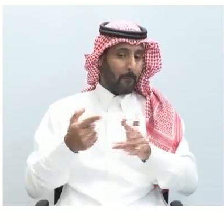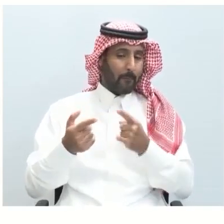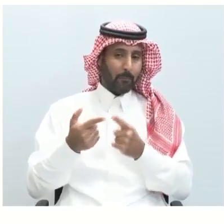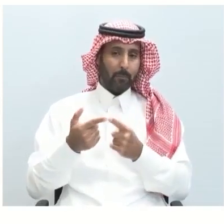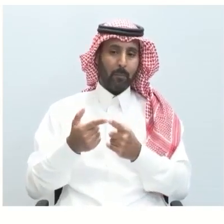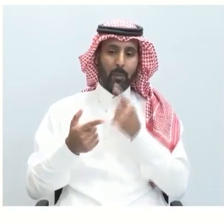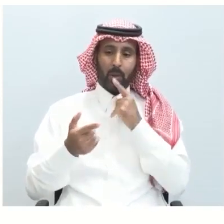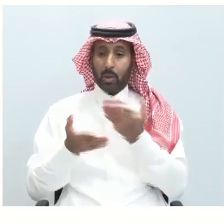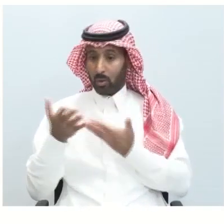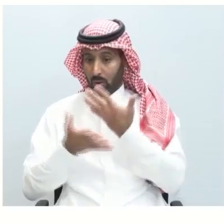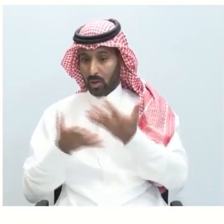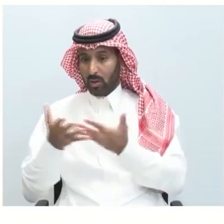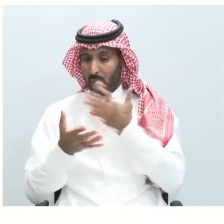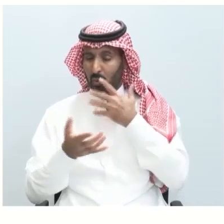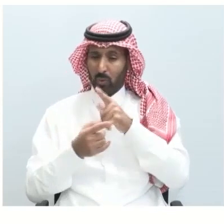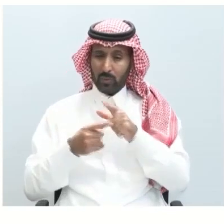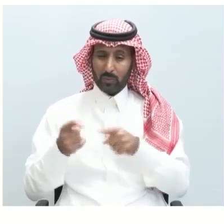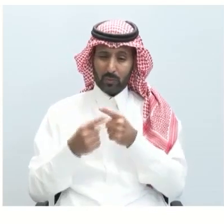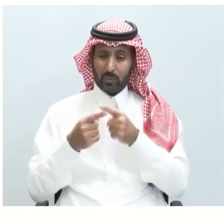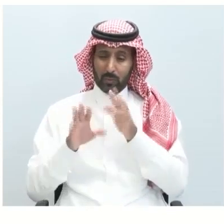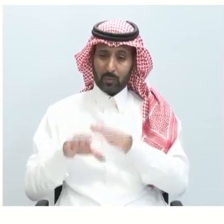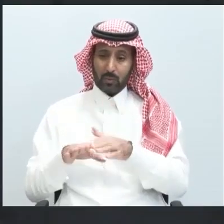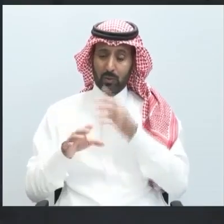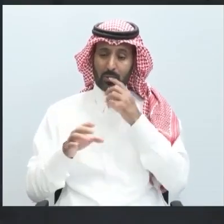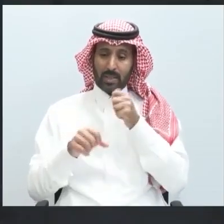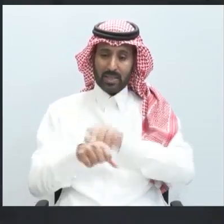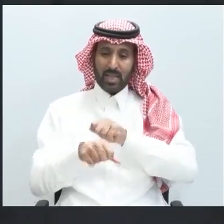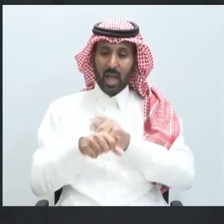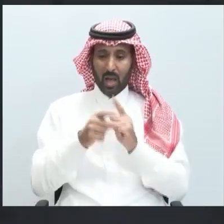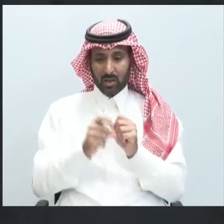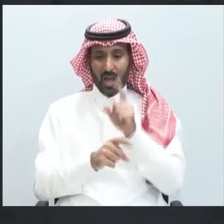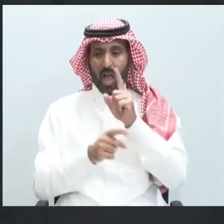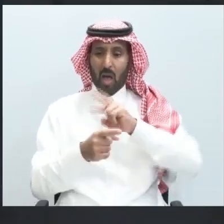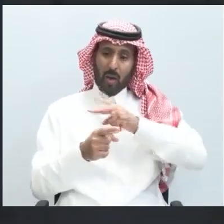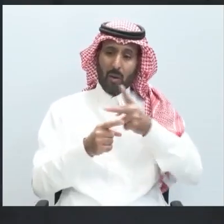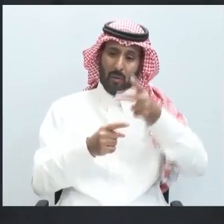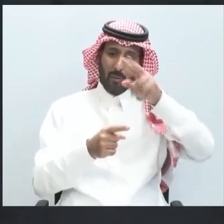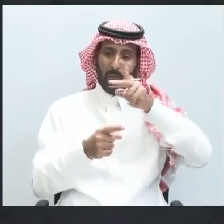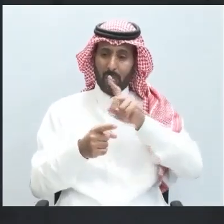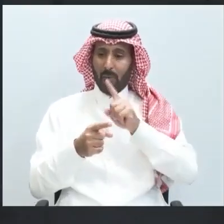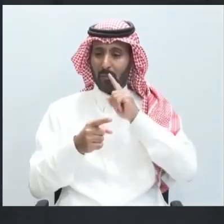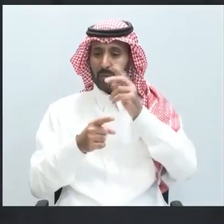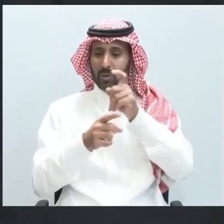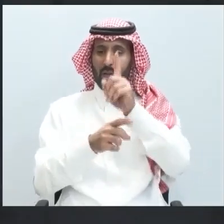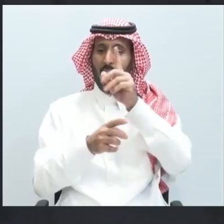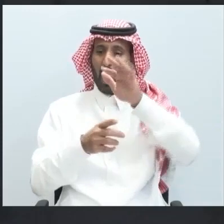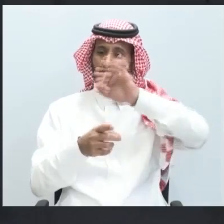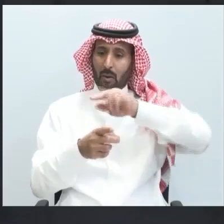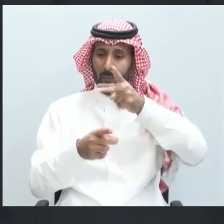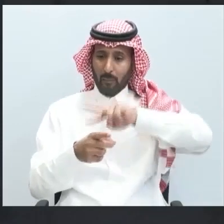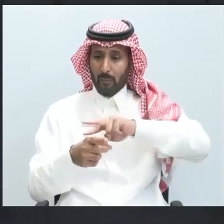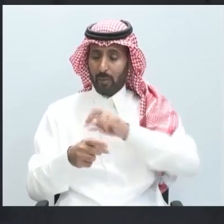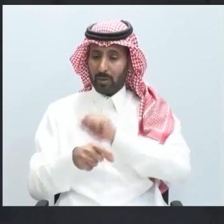ان هناك حركه ديناميكيه ثابته صلب غاز غاز صلب اي يعني ان هناك